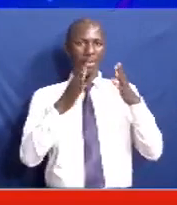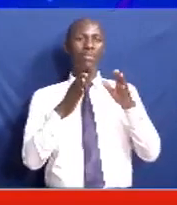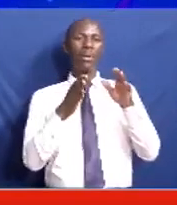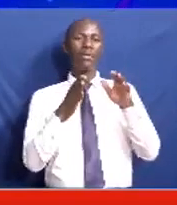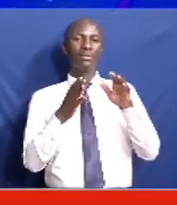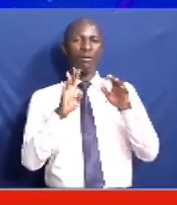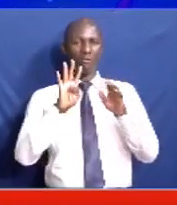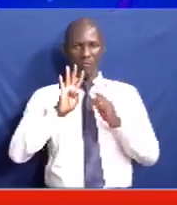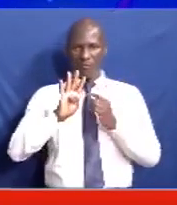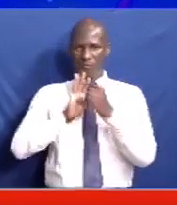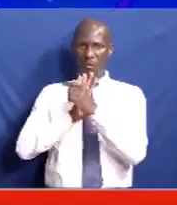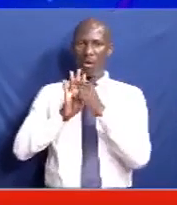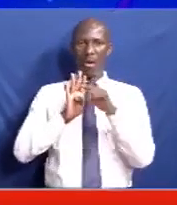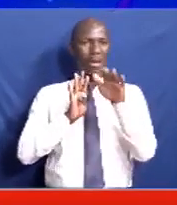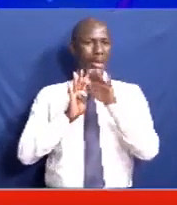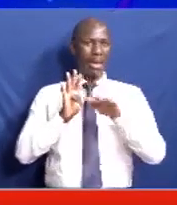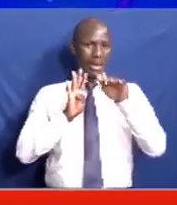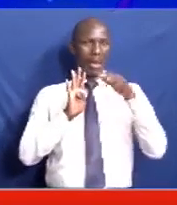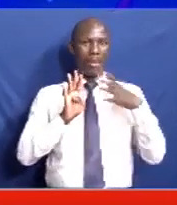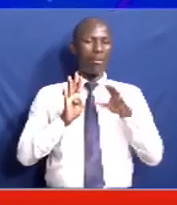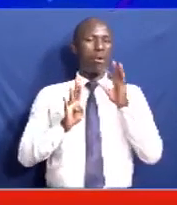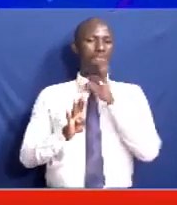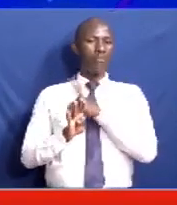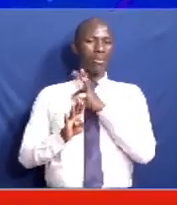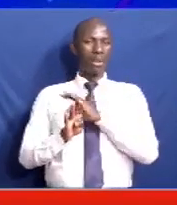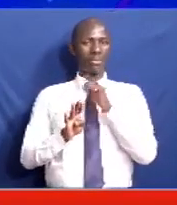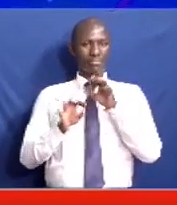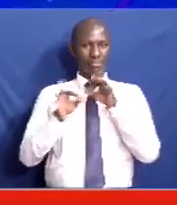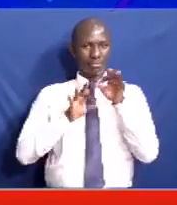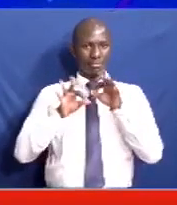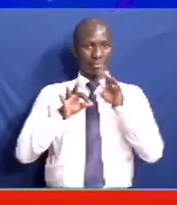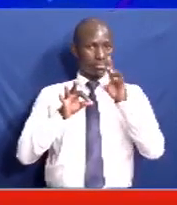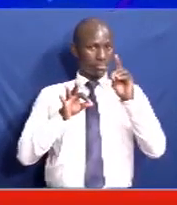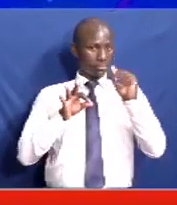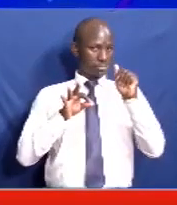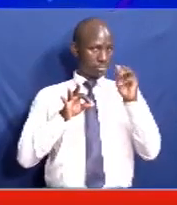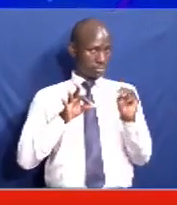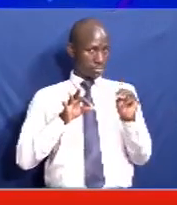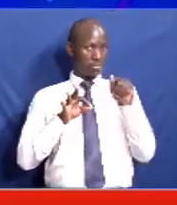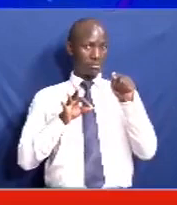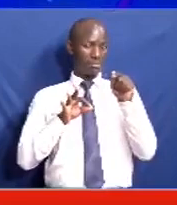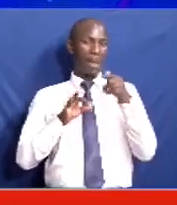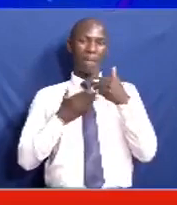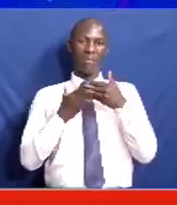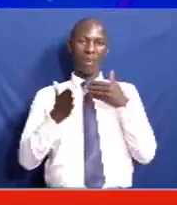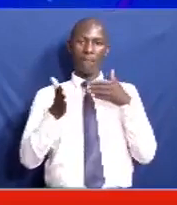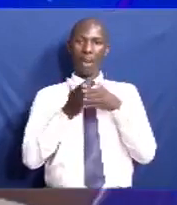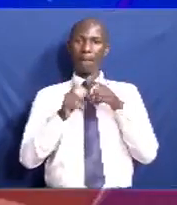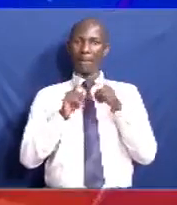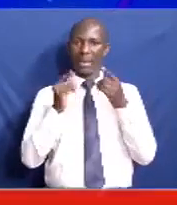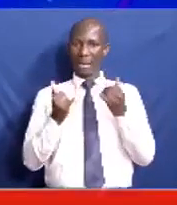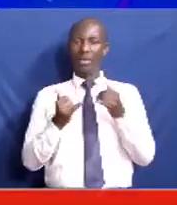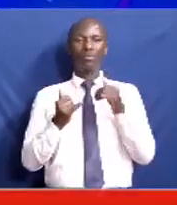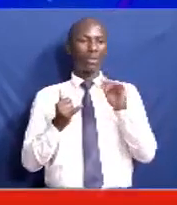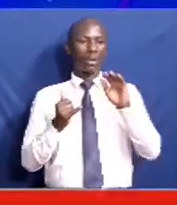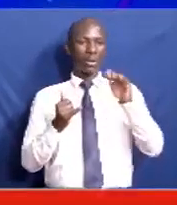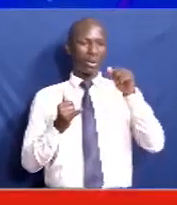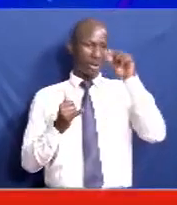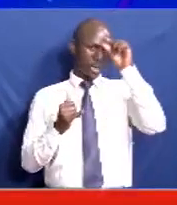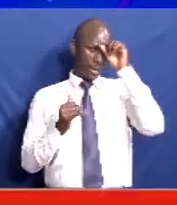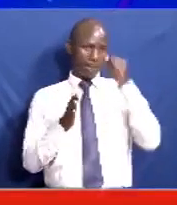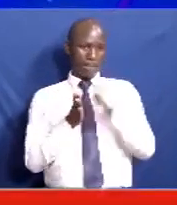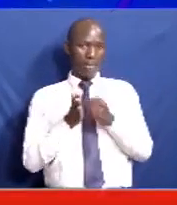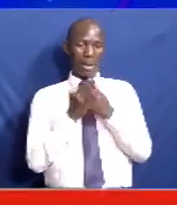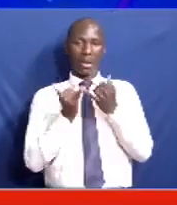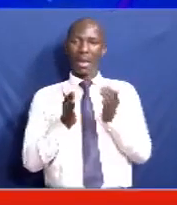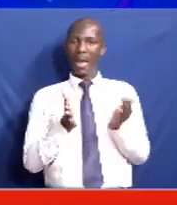wodine inya kati wa Enenthi alame kwithi wa maitethe ka ni maelesia kana silango ni wavikie kwithi wa uilinde kana oyu silikali wa kaunti ya Makueni